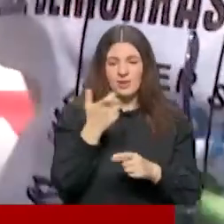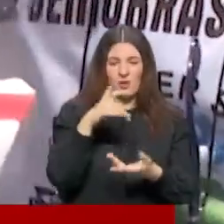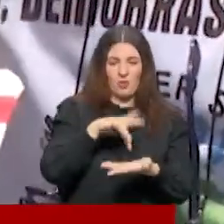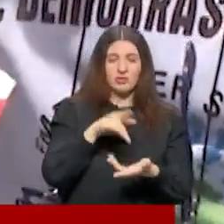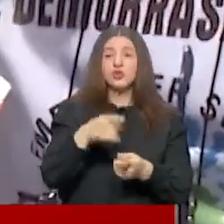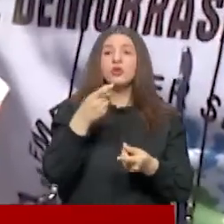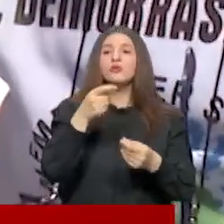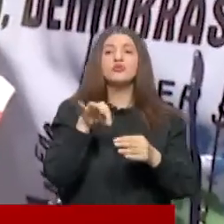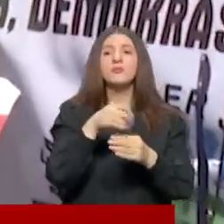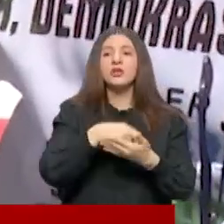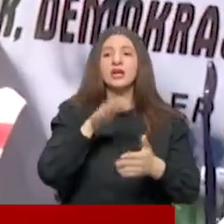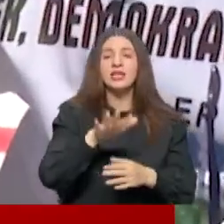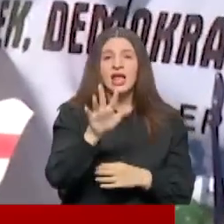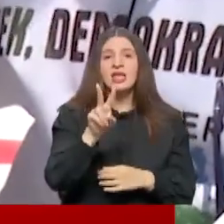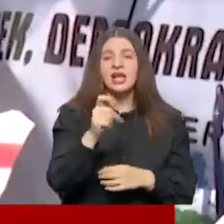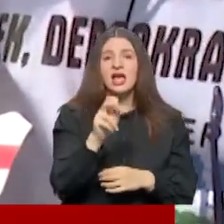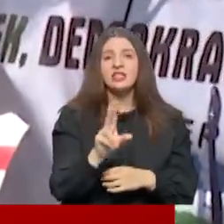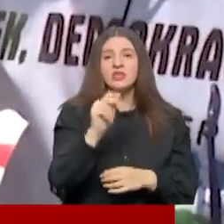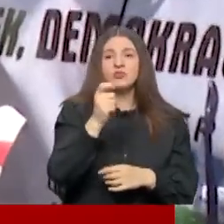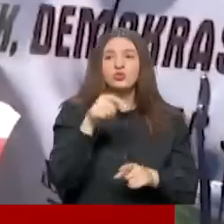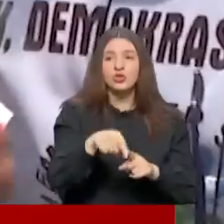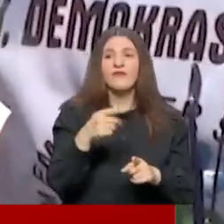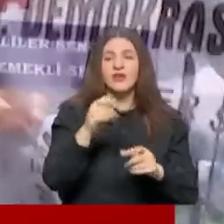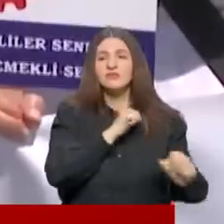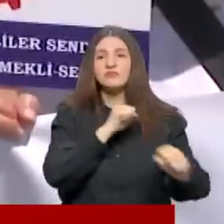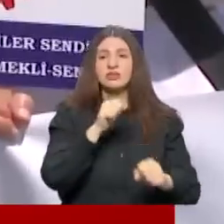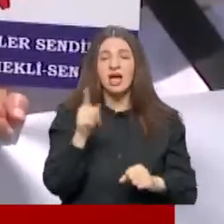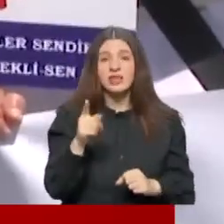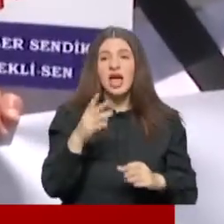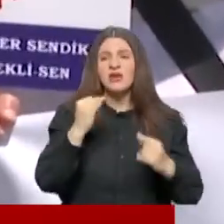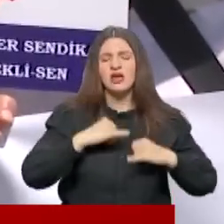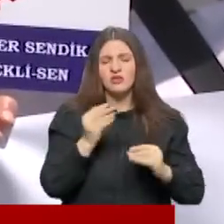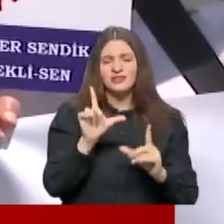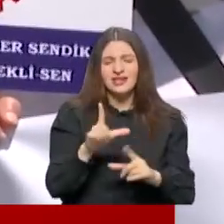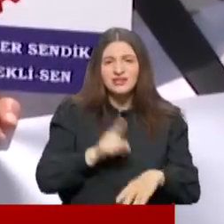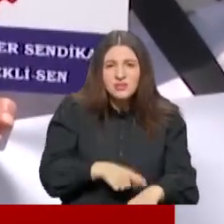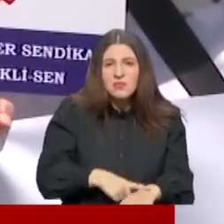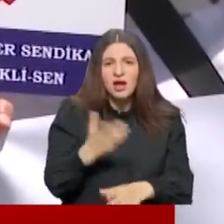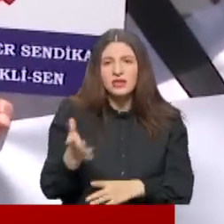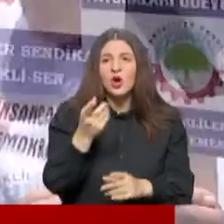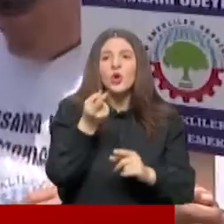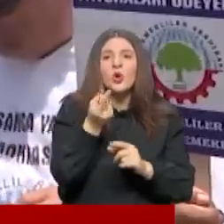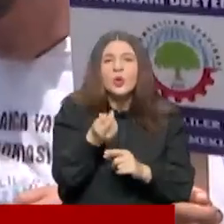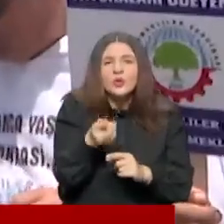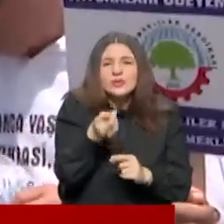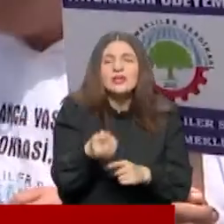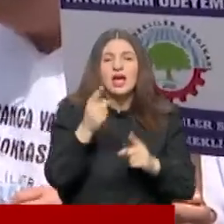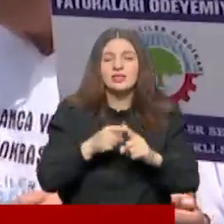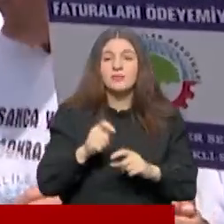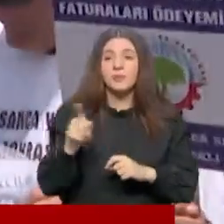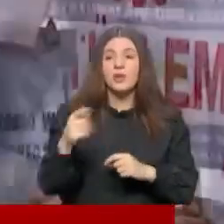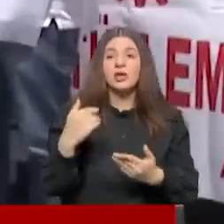cüzdanında maaşından kalan 52 lira 70 kuruşu ve isyanı. En rahat olmaları gereken dönemde kuruş hesabı yapıyor